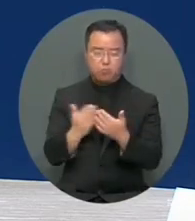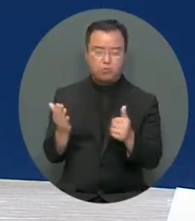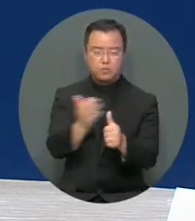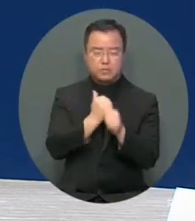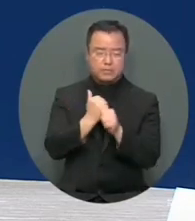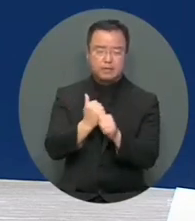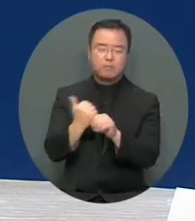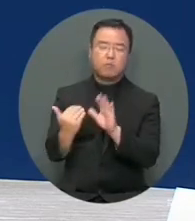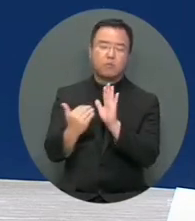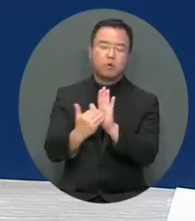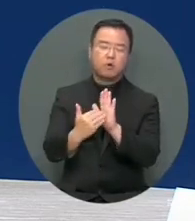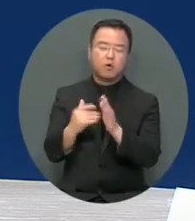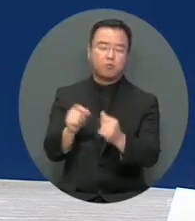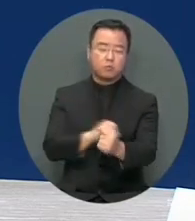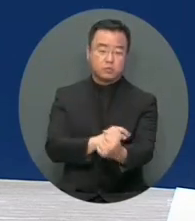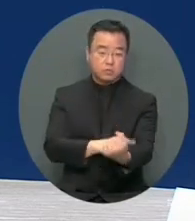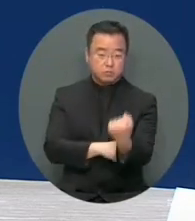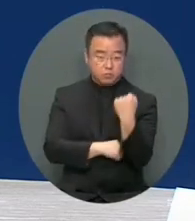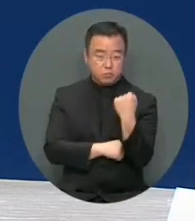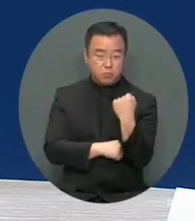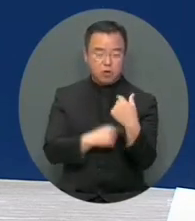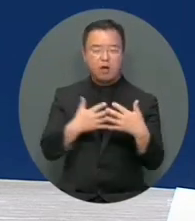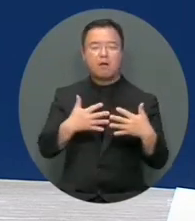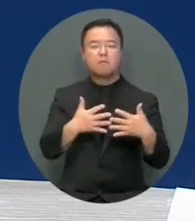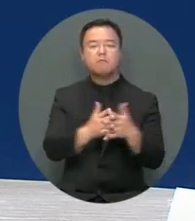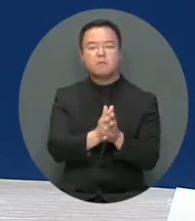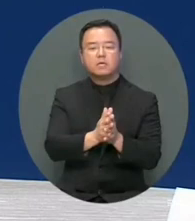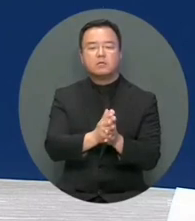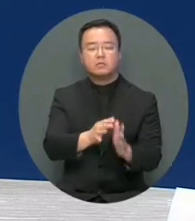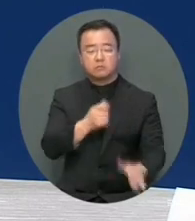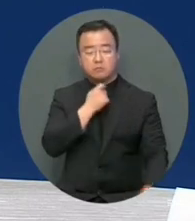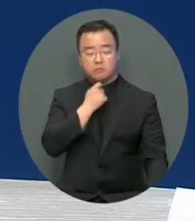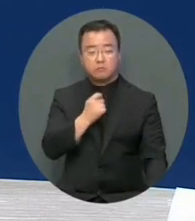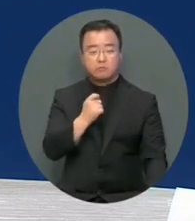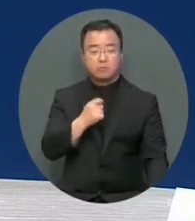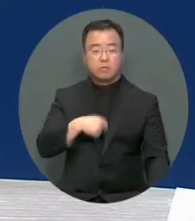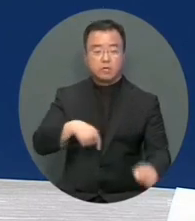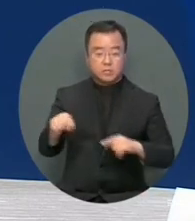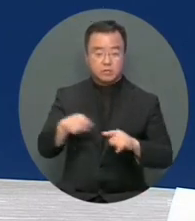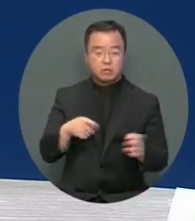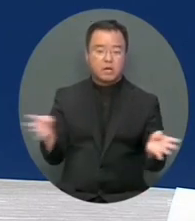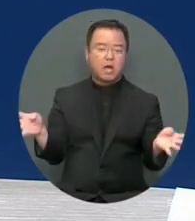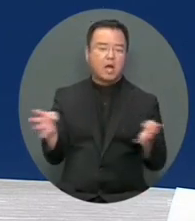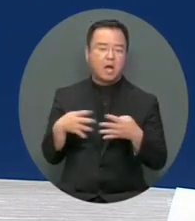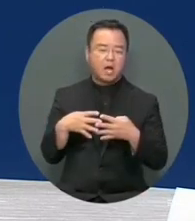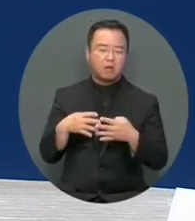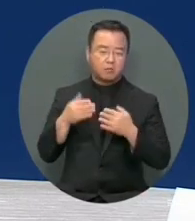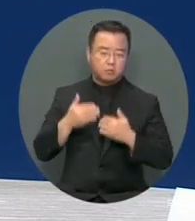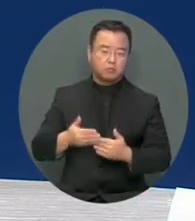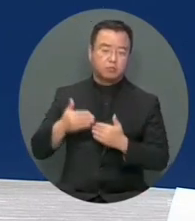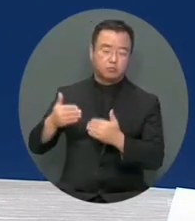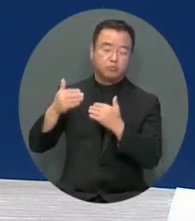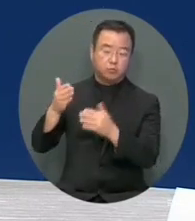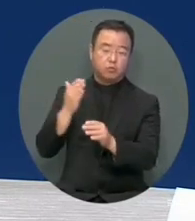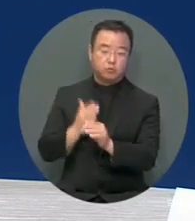특권을 포기하겠다, 폐지하겠다라는 정치적 합의를 이뤄가는 것으로